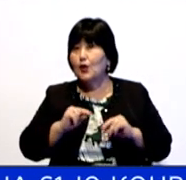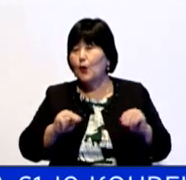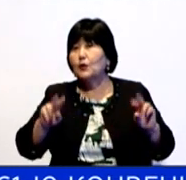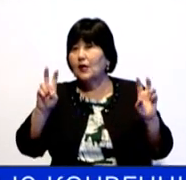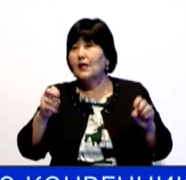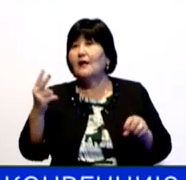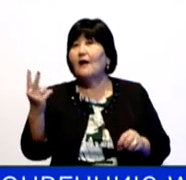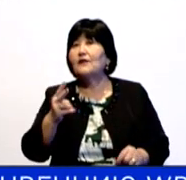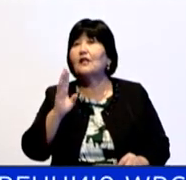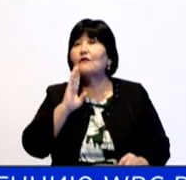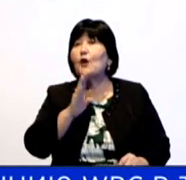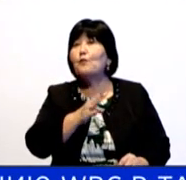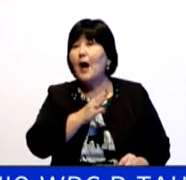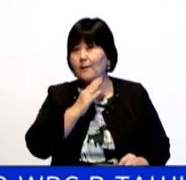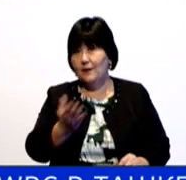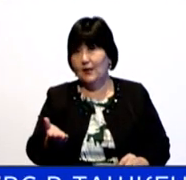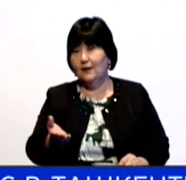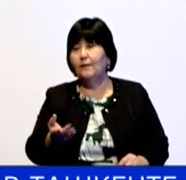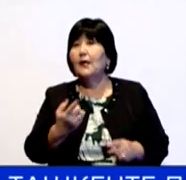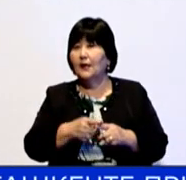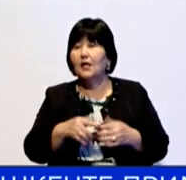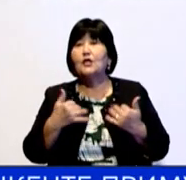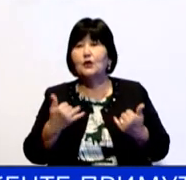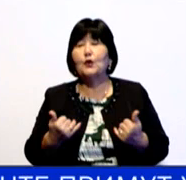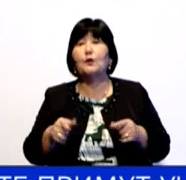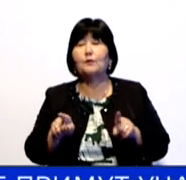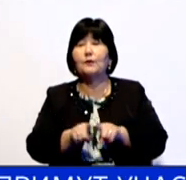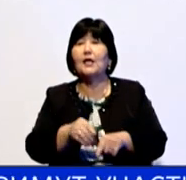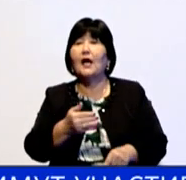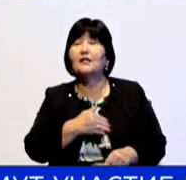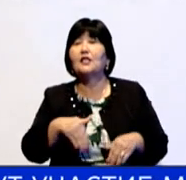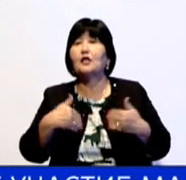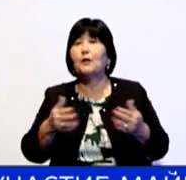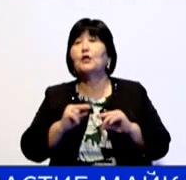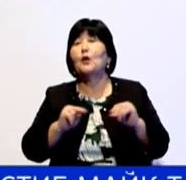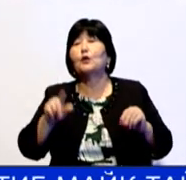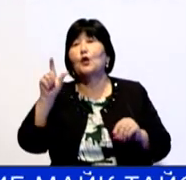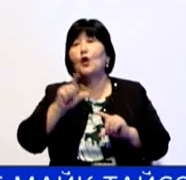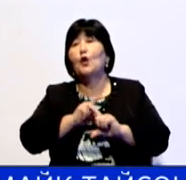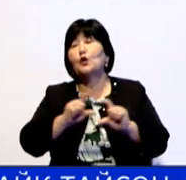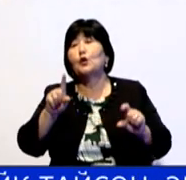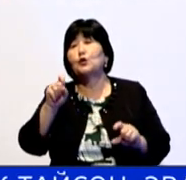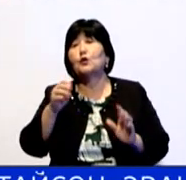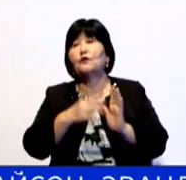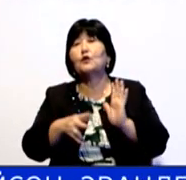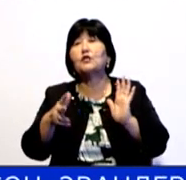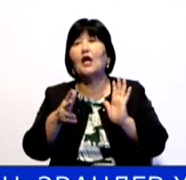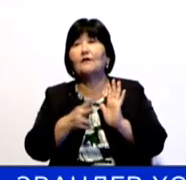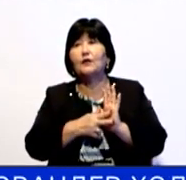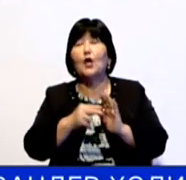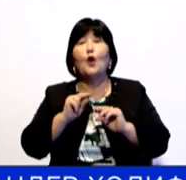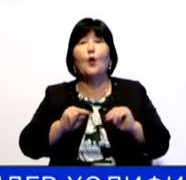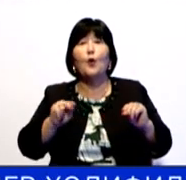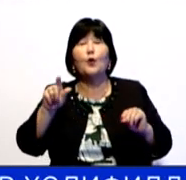называют вторыми мамами. И сегодня мне бы хотелось поздравить учителей школы номер 198 и